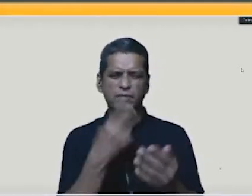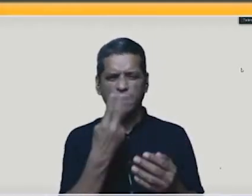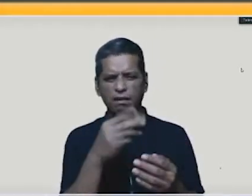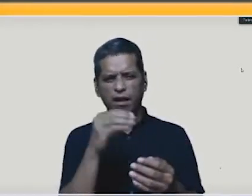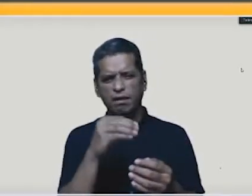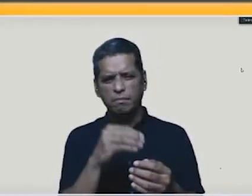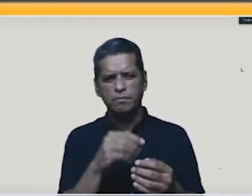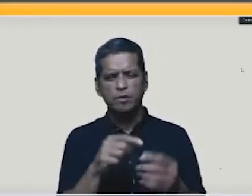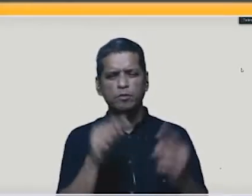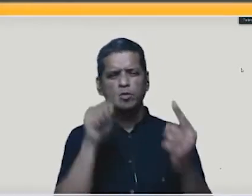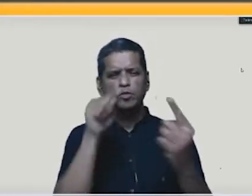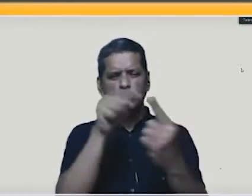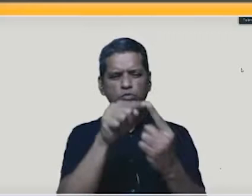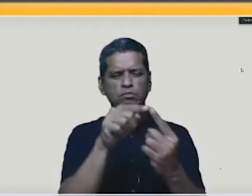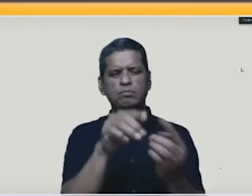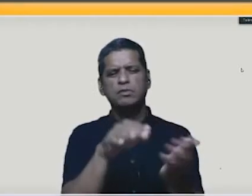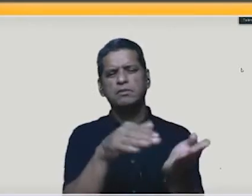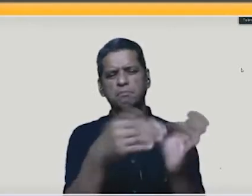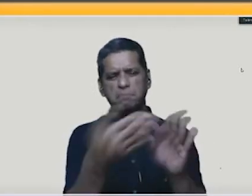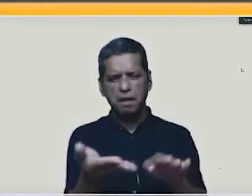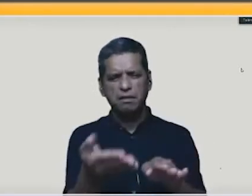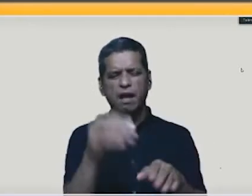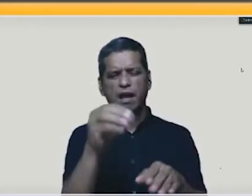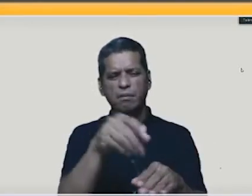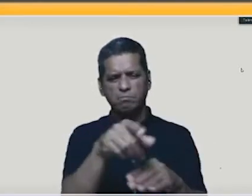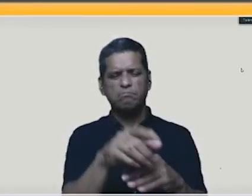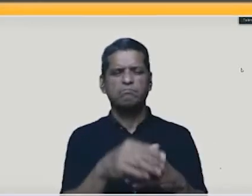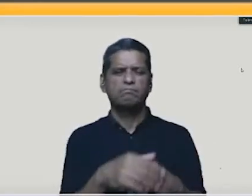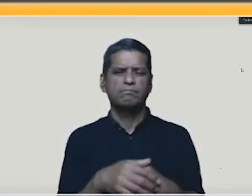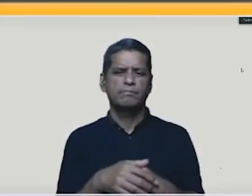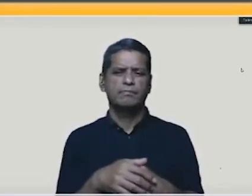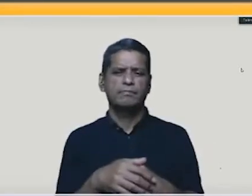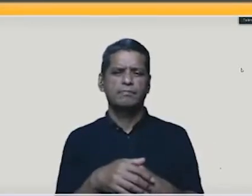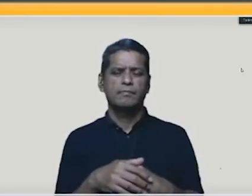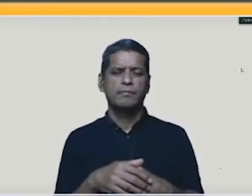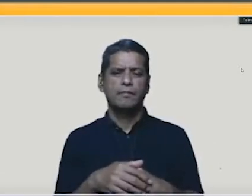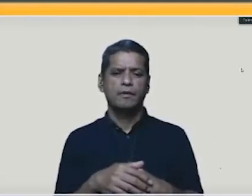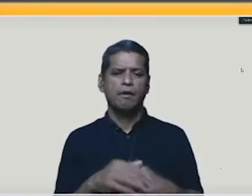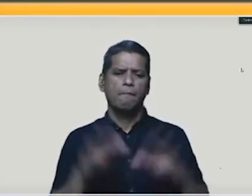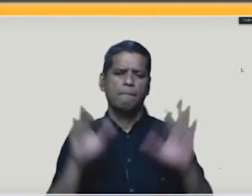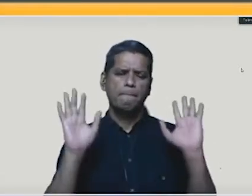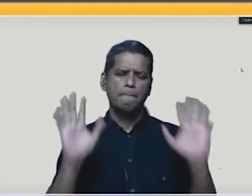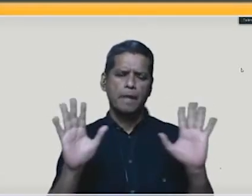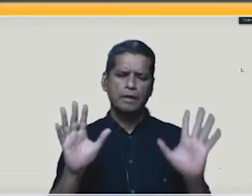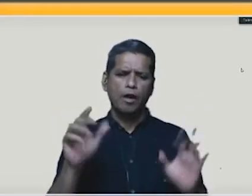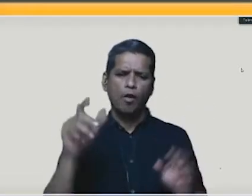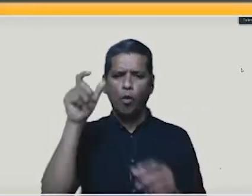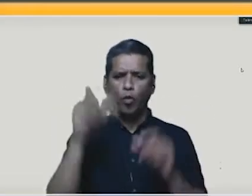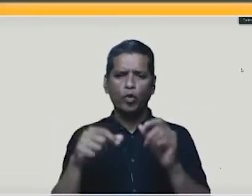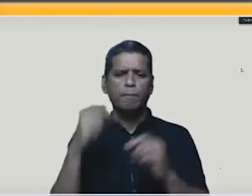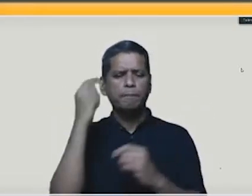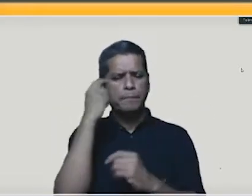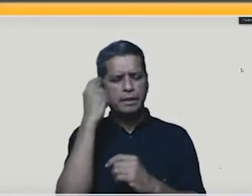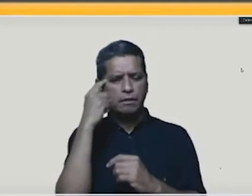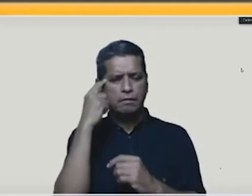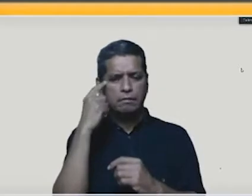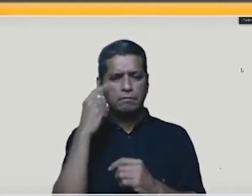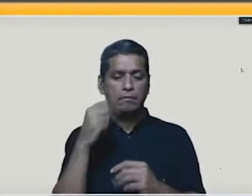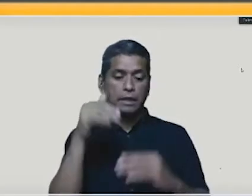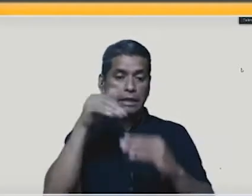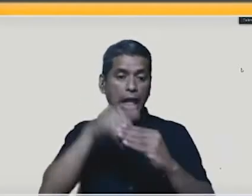menuju kepada pembantaian ada banyak orang yang berpikir kalau berjalan dalam perjalanan hidup ini mau